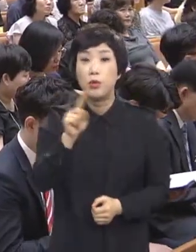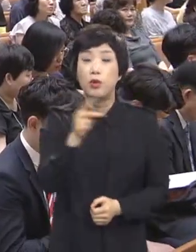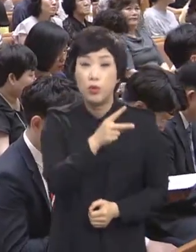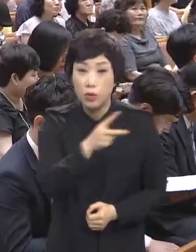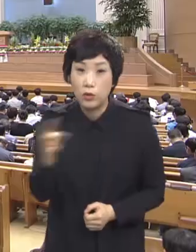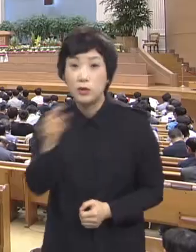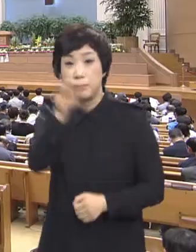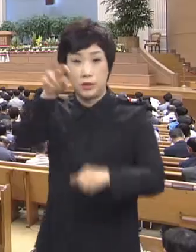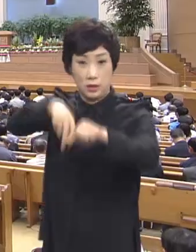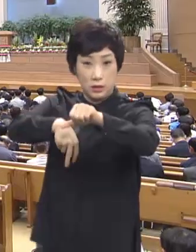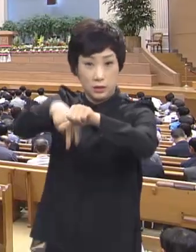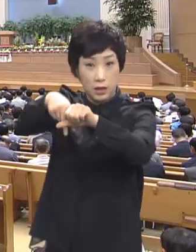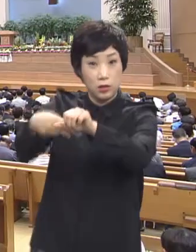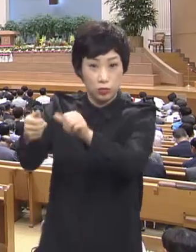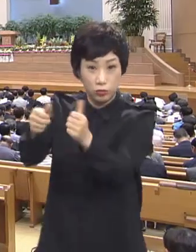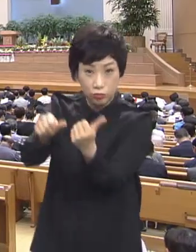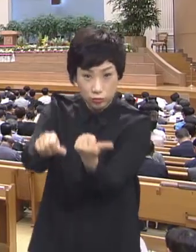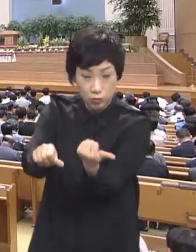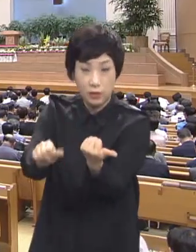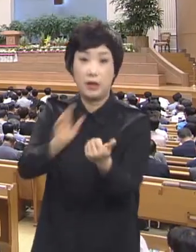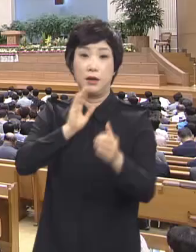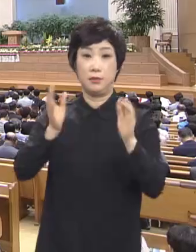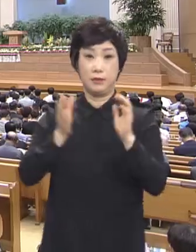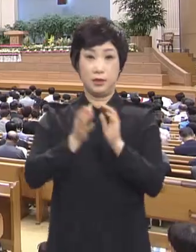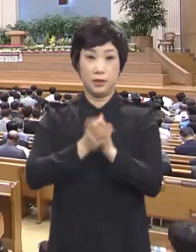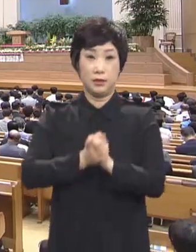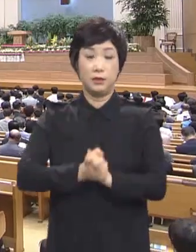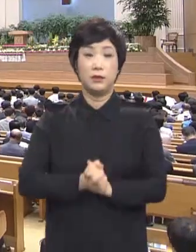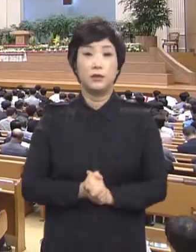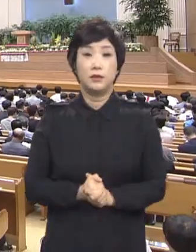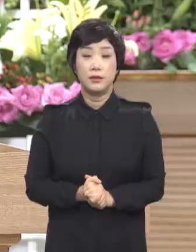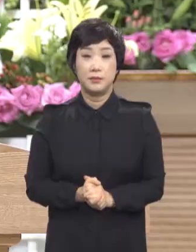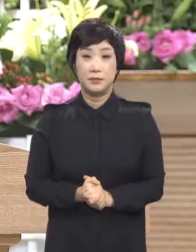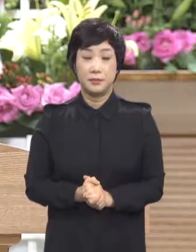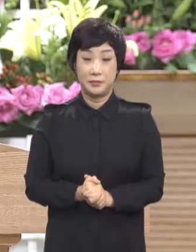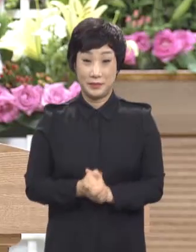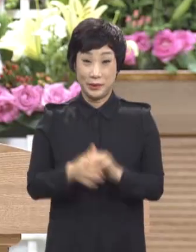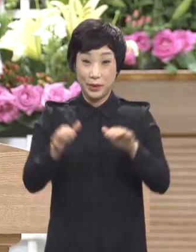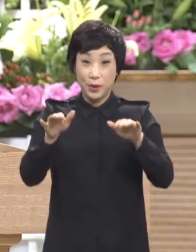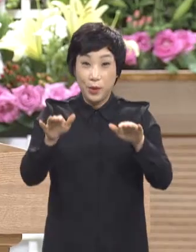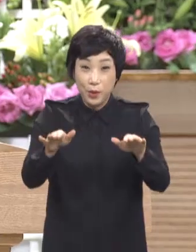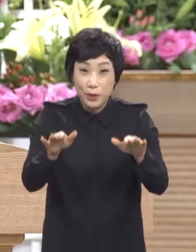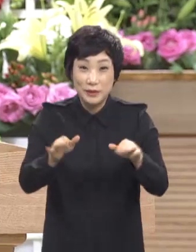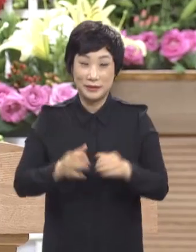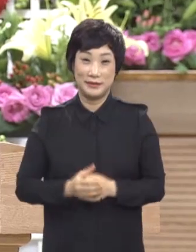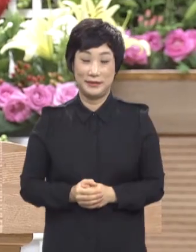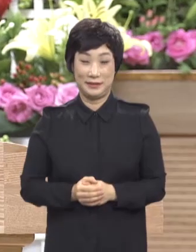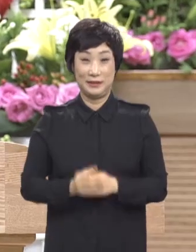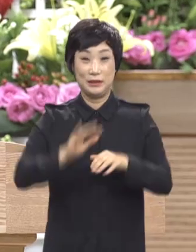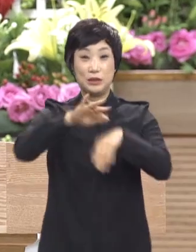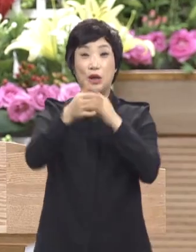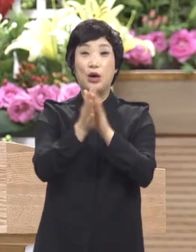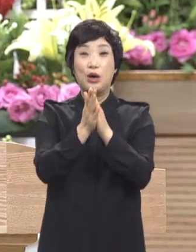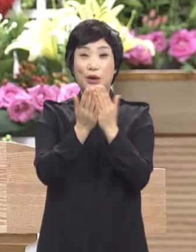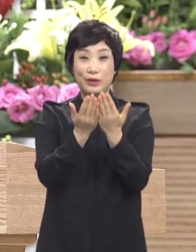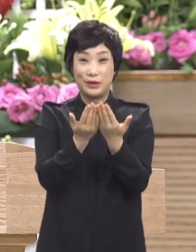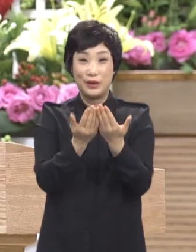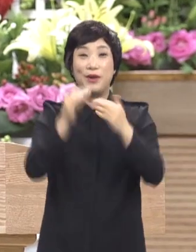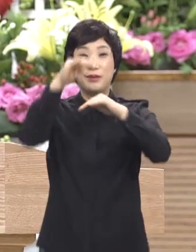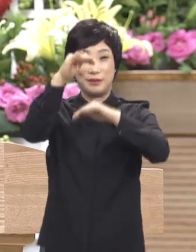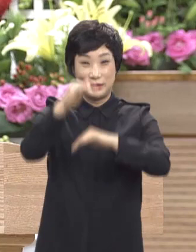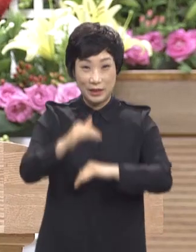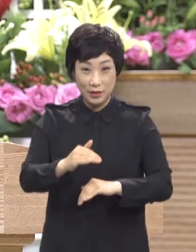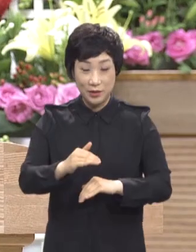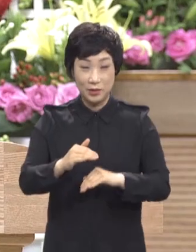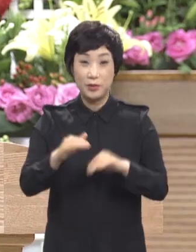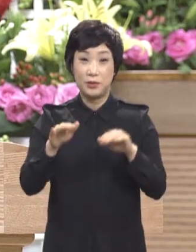곧 십자가의 죽으심이라. 아멘. 아멘. 오늘 본문을